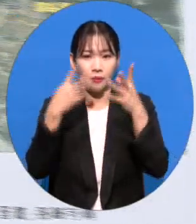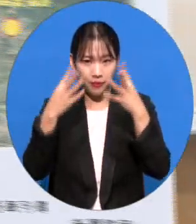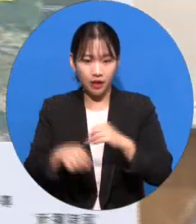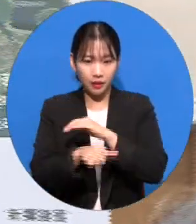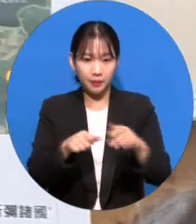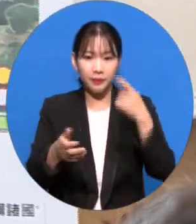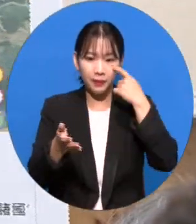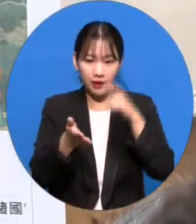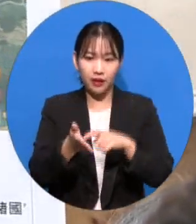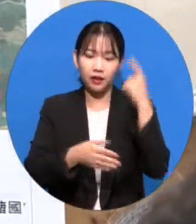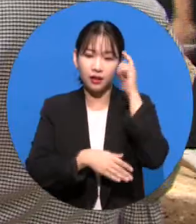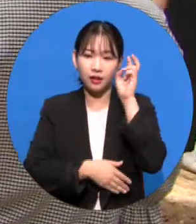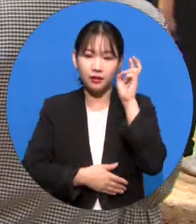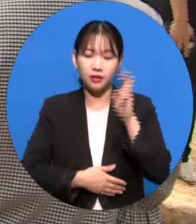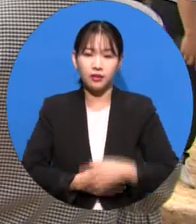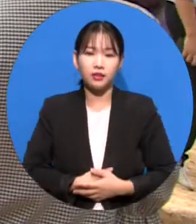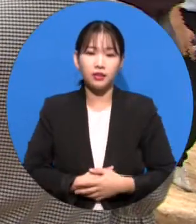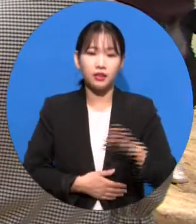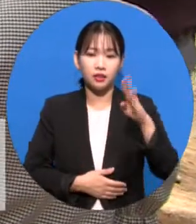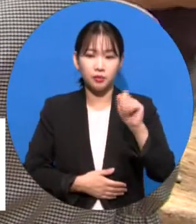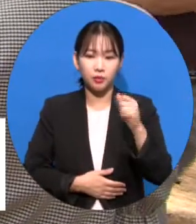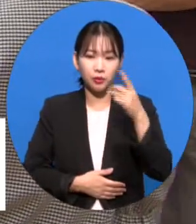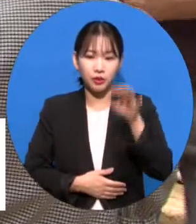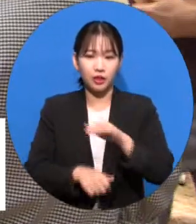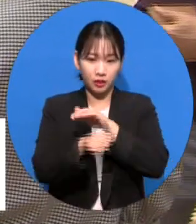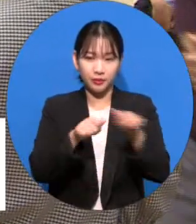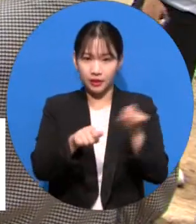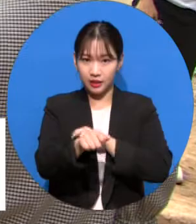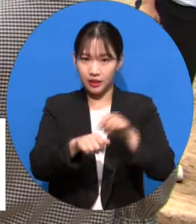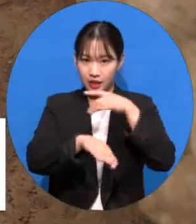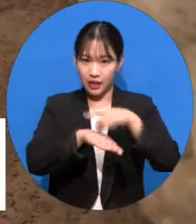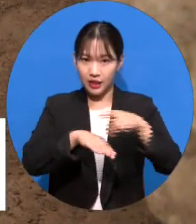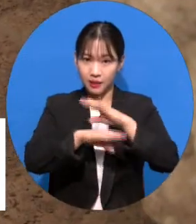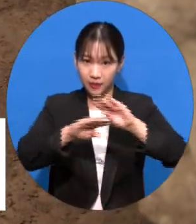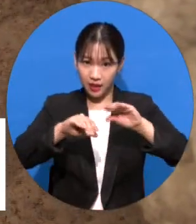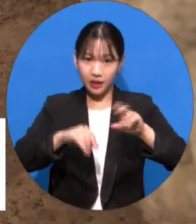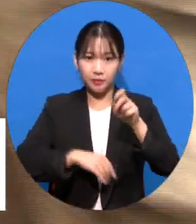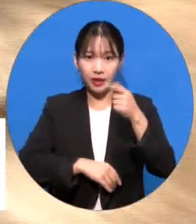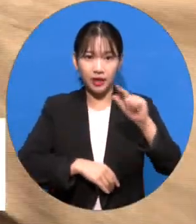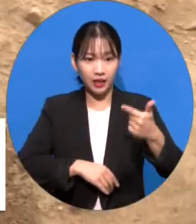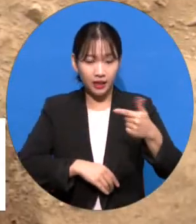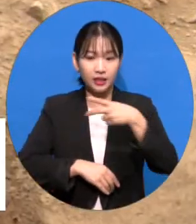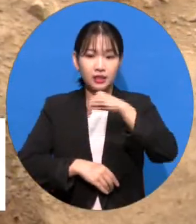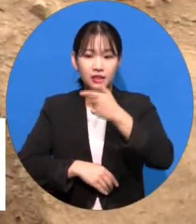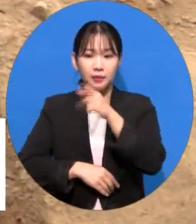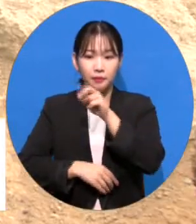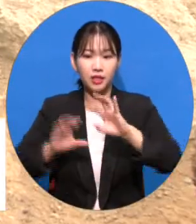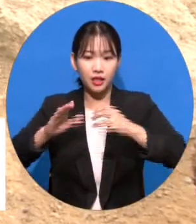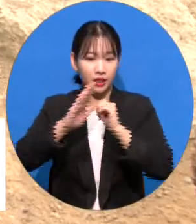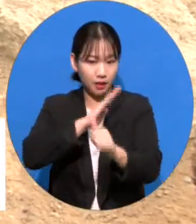고분이 발굴될 전망입니다. 읍허리 고분군은 특히 해남반도가 마한 신미제국의 대표